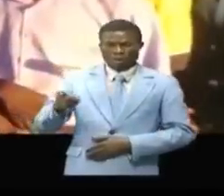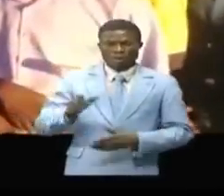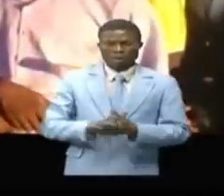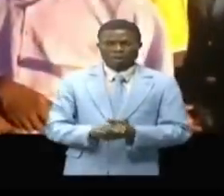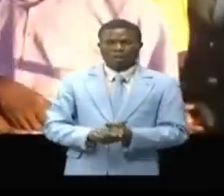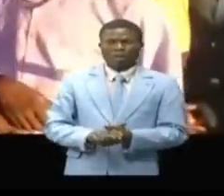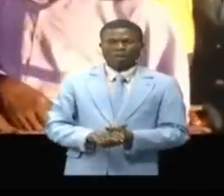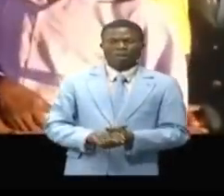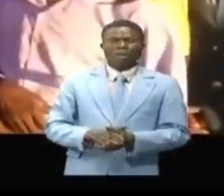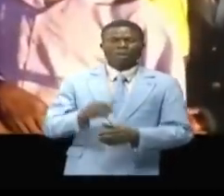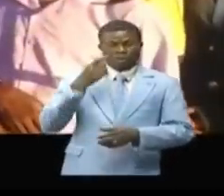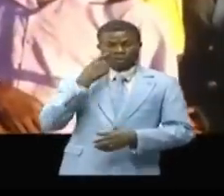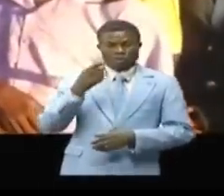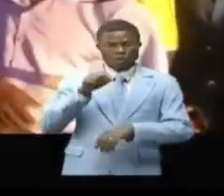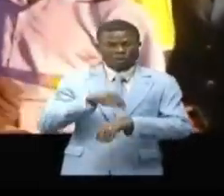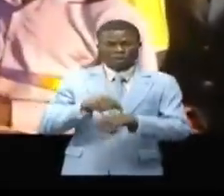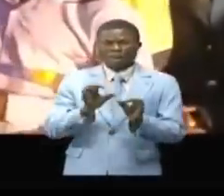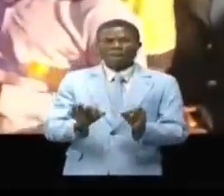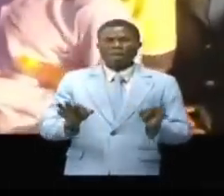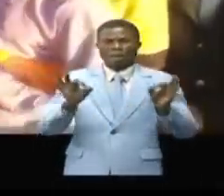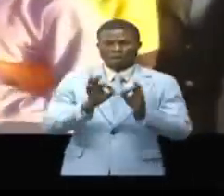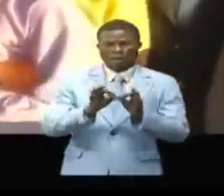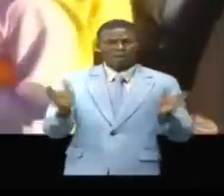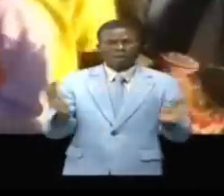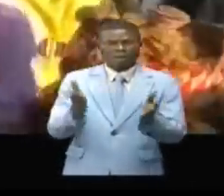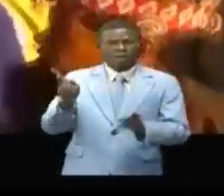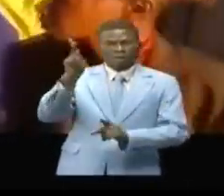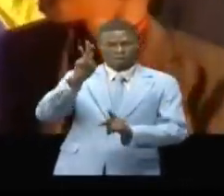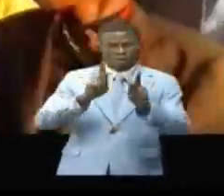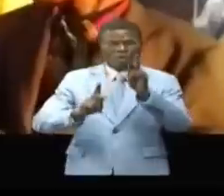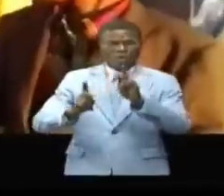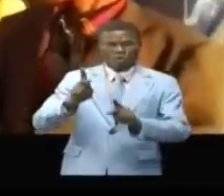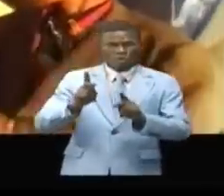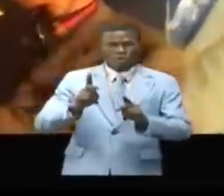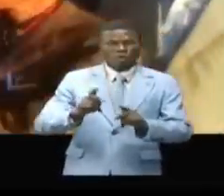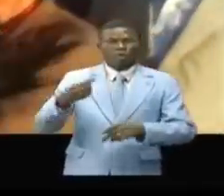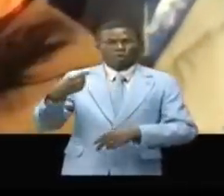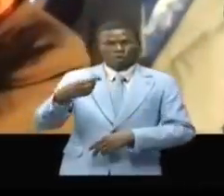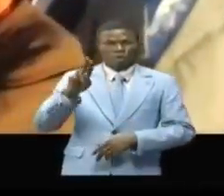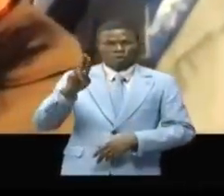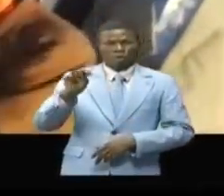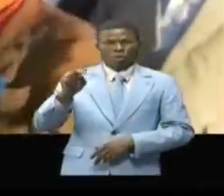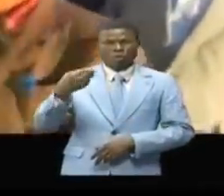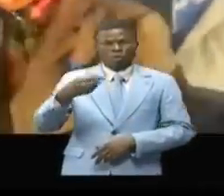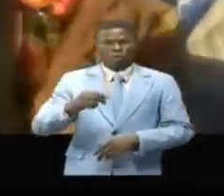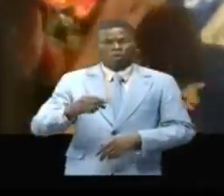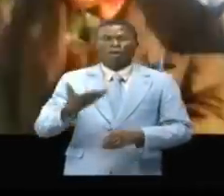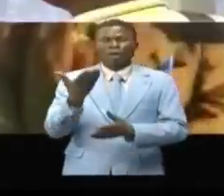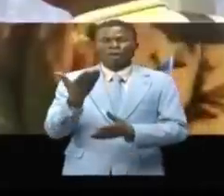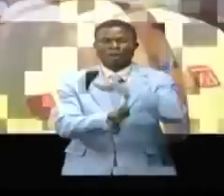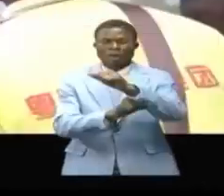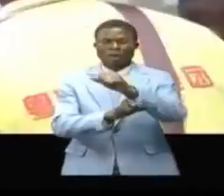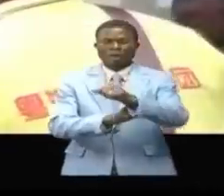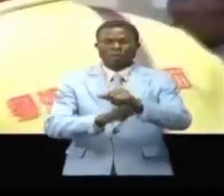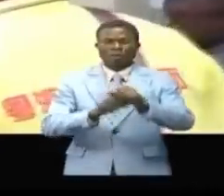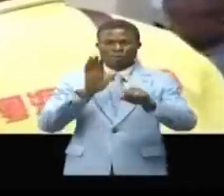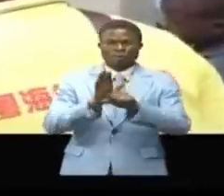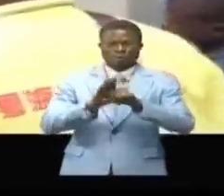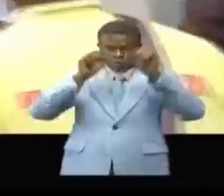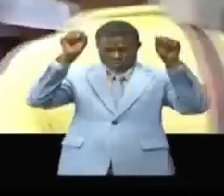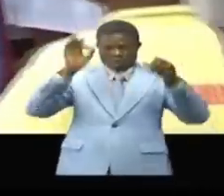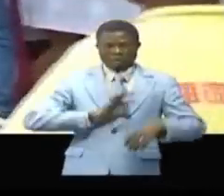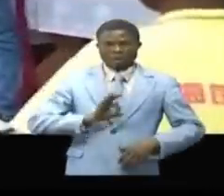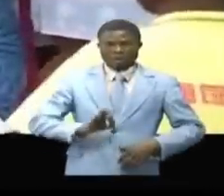a trouvé l'occasion propice pour exhorter la population de Gungu et l'inviter à soutenir les chefs de Félix Antoine Tshisekedi